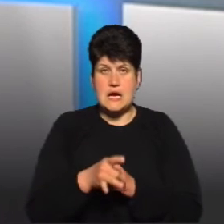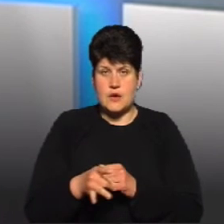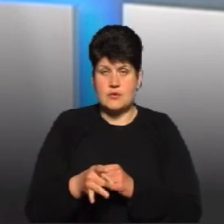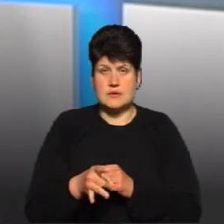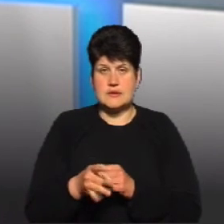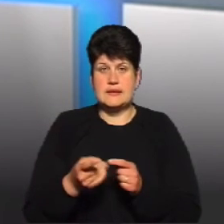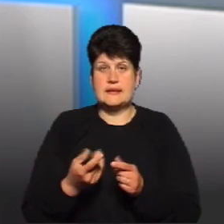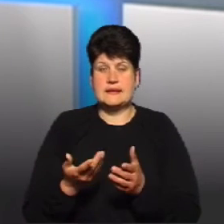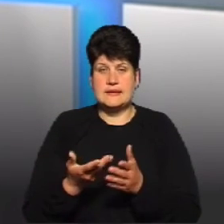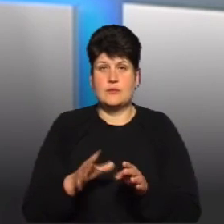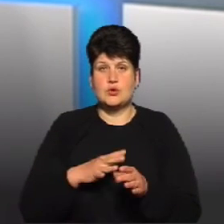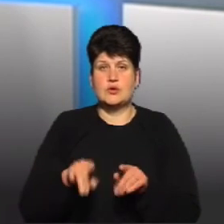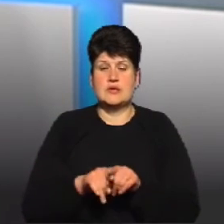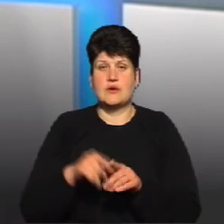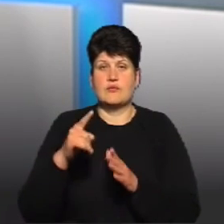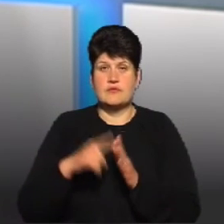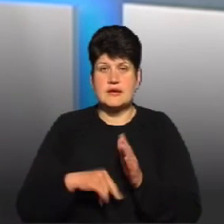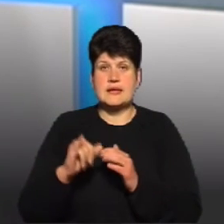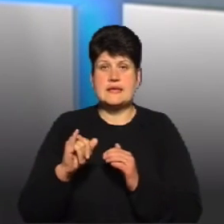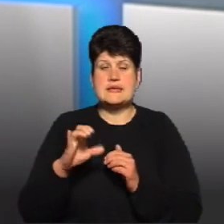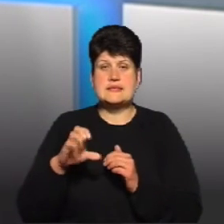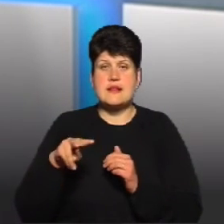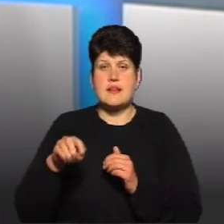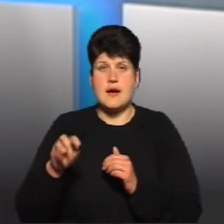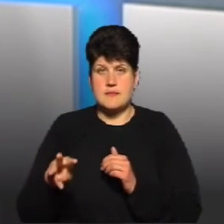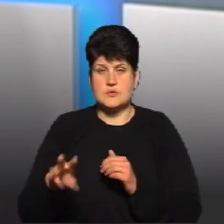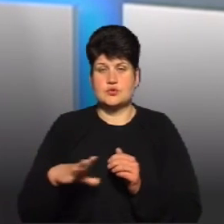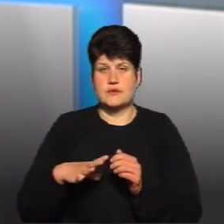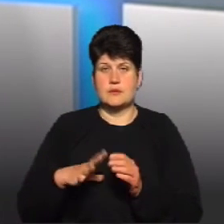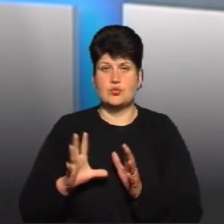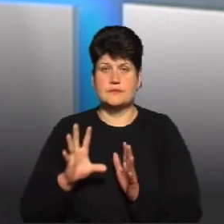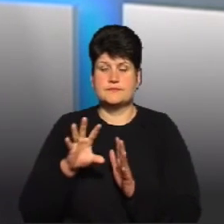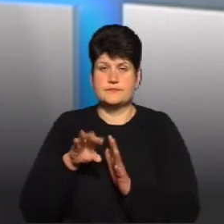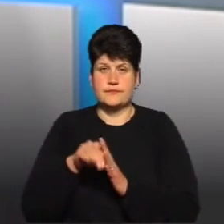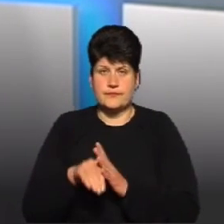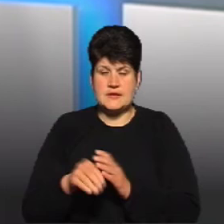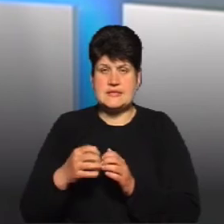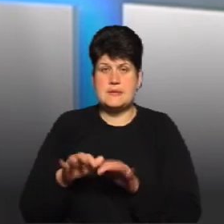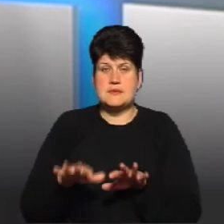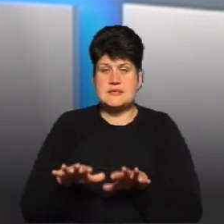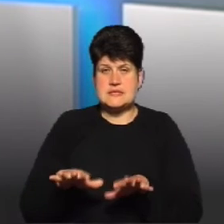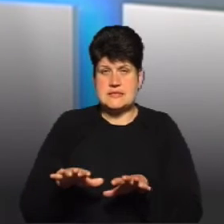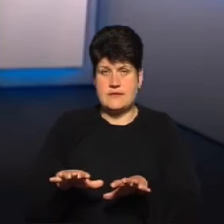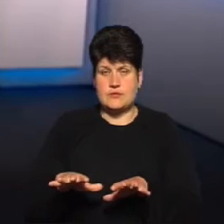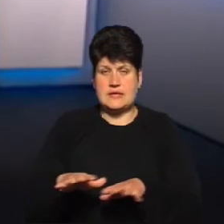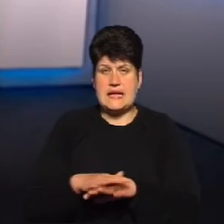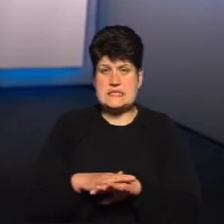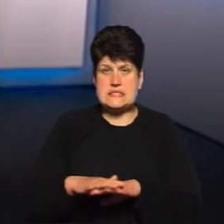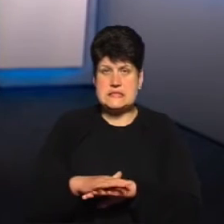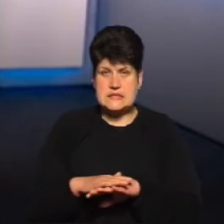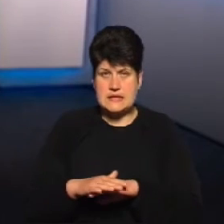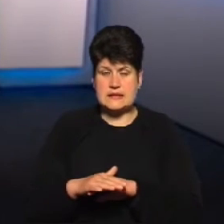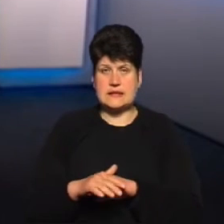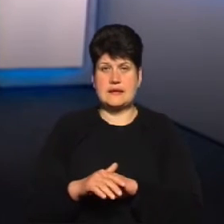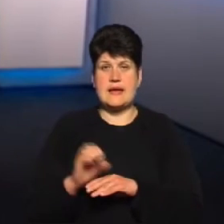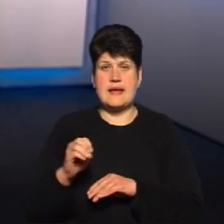та сама релігія, іслам, щоб кримські татари були асимільовані серед місцевого серед місцевого населення, і такий етнос, як кримські